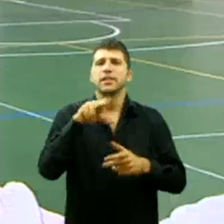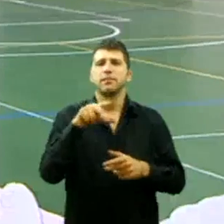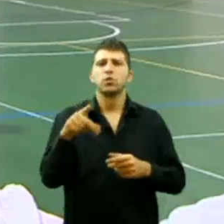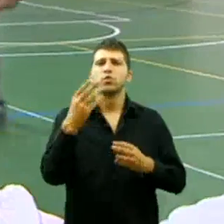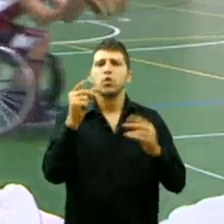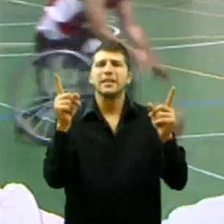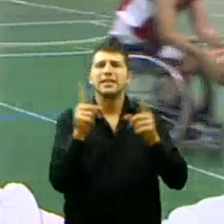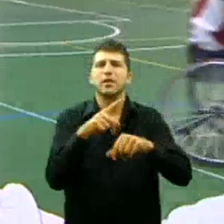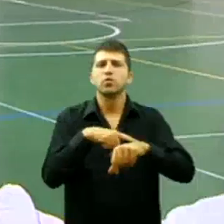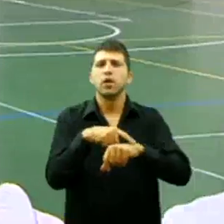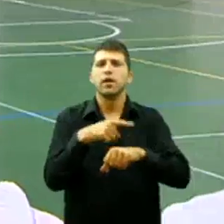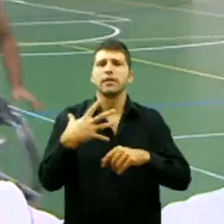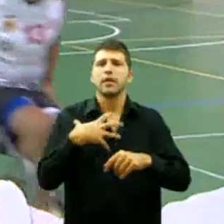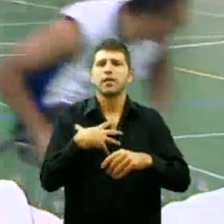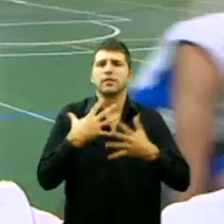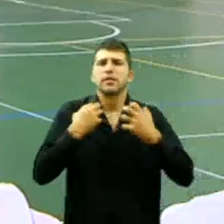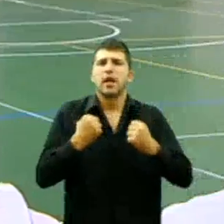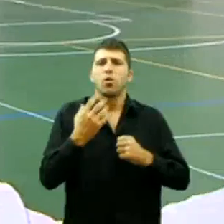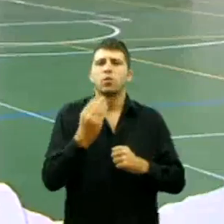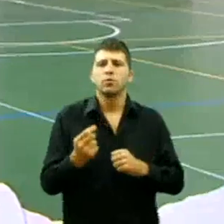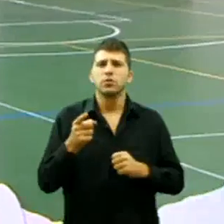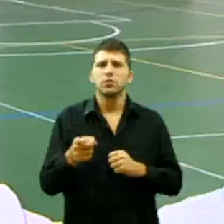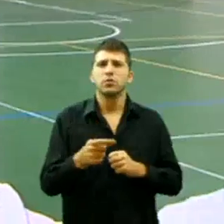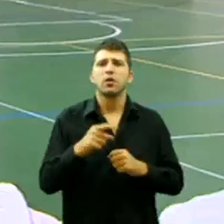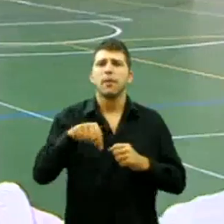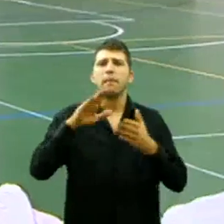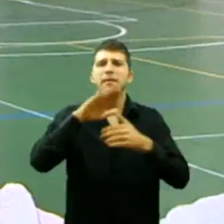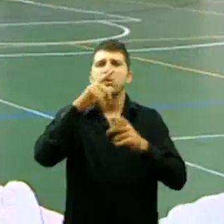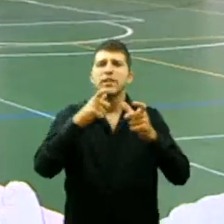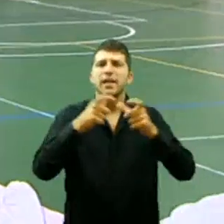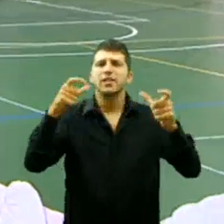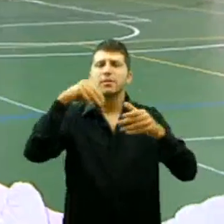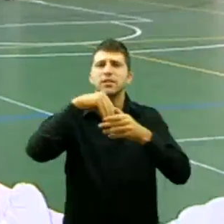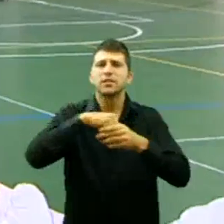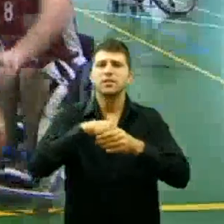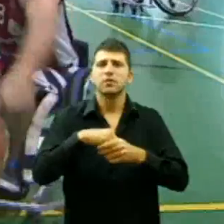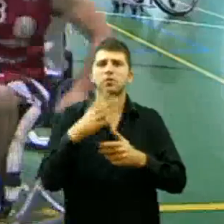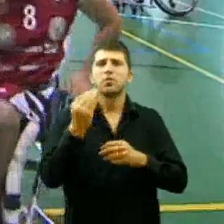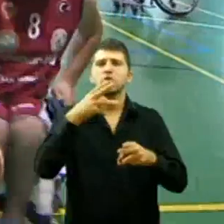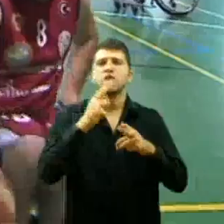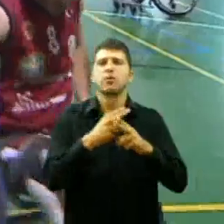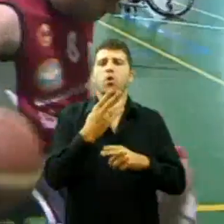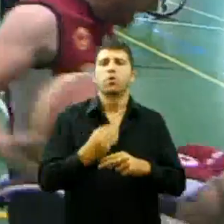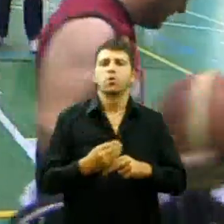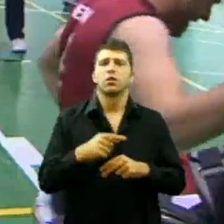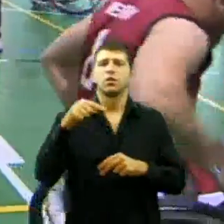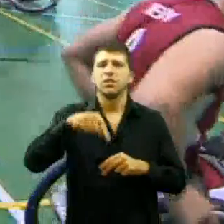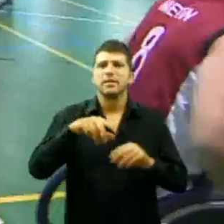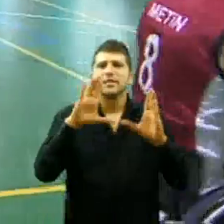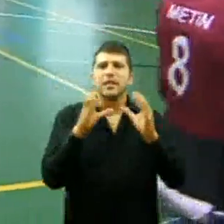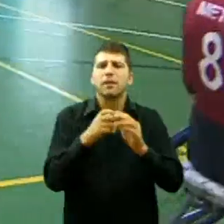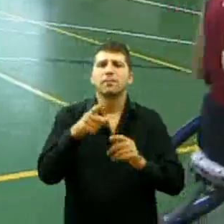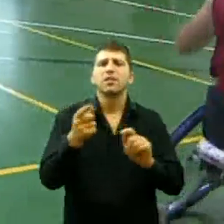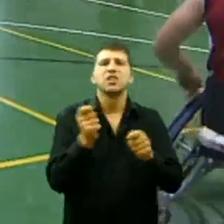toparlamış. Ve basketboldaki gelişimi de çok çabuk oldu. Şu anda takımın maç